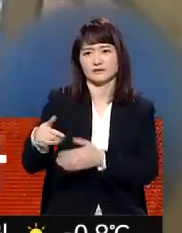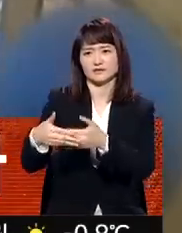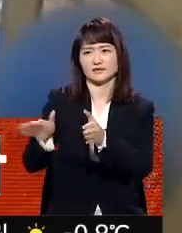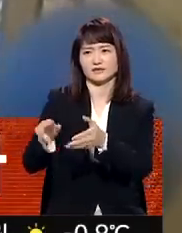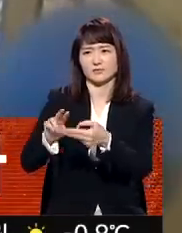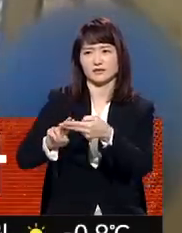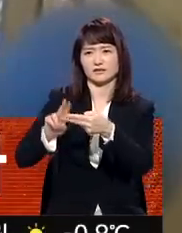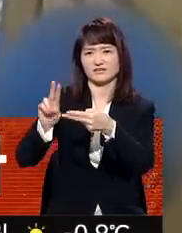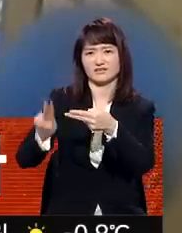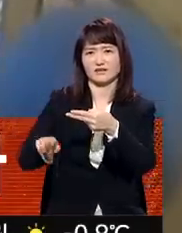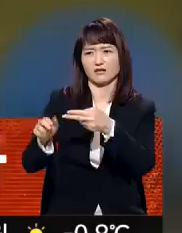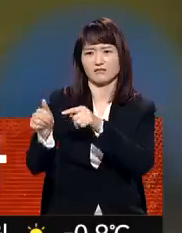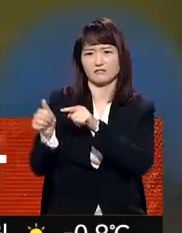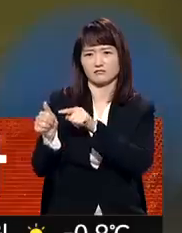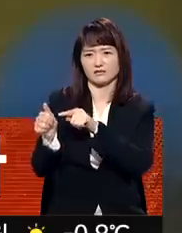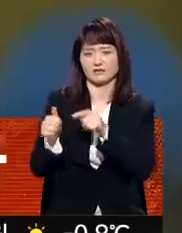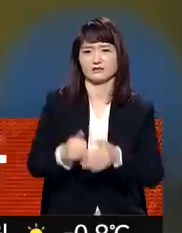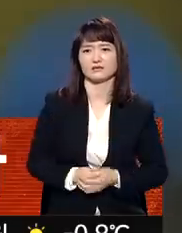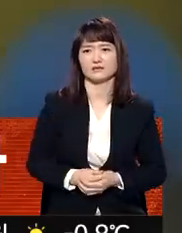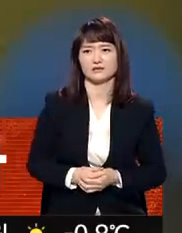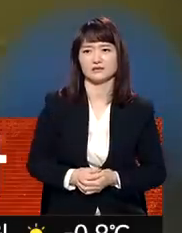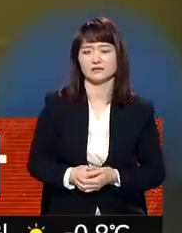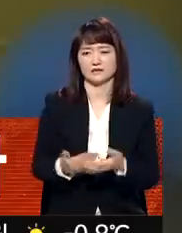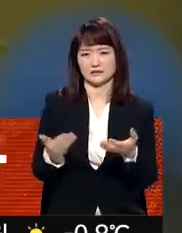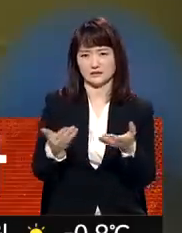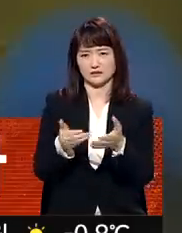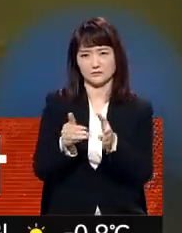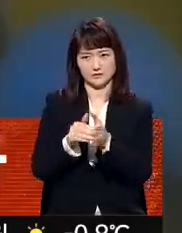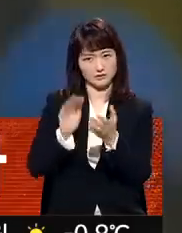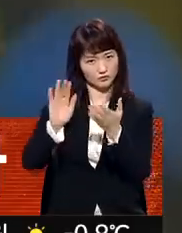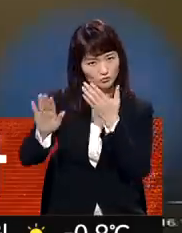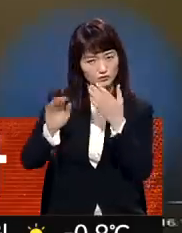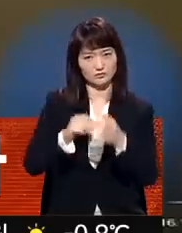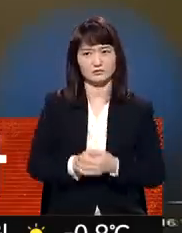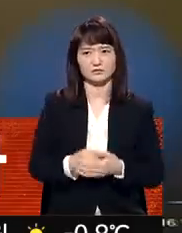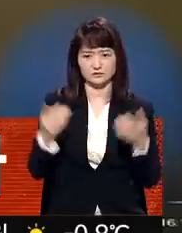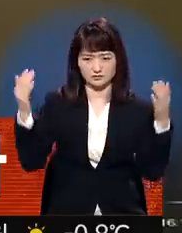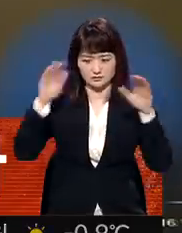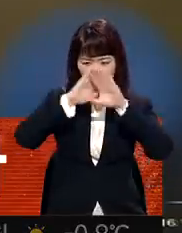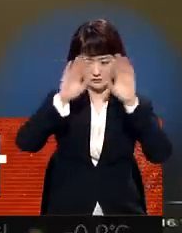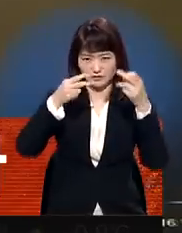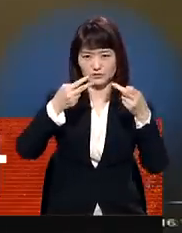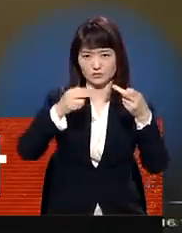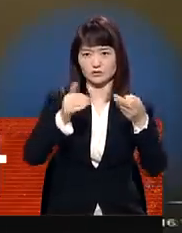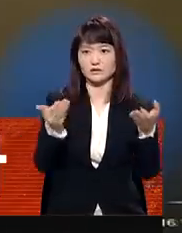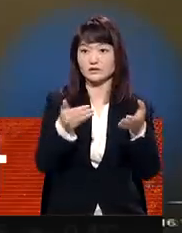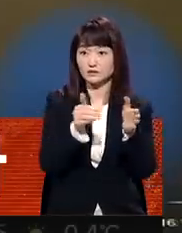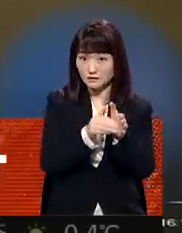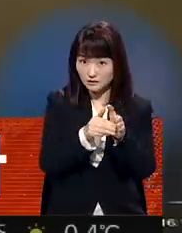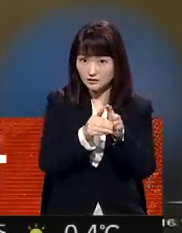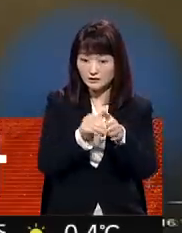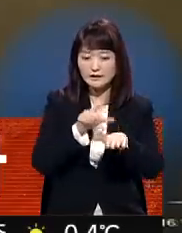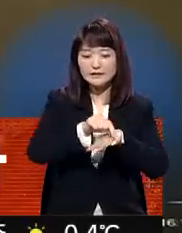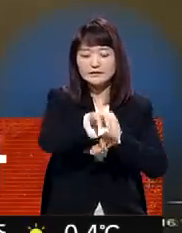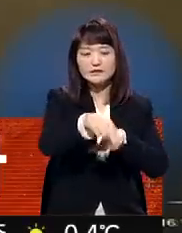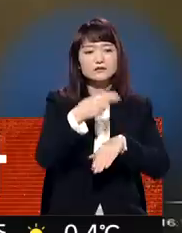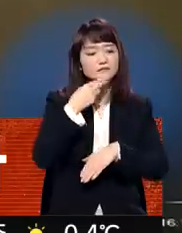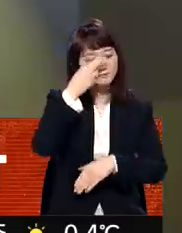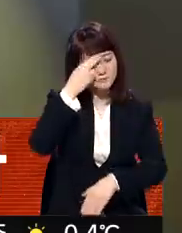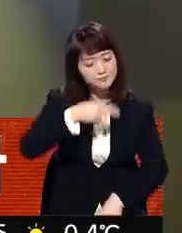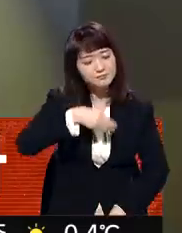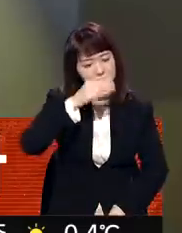형사들이었습니다 사실 건물을 마치고 난 다음에 12시에 퇴근한 뒤에 지역에서 술을 마신 것인데요